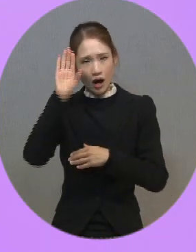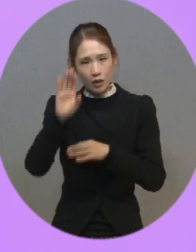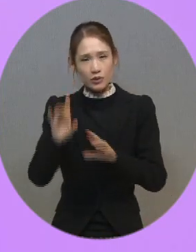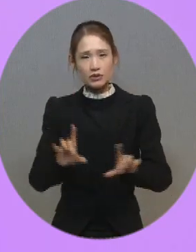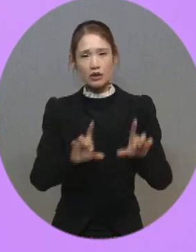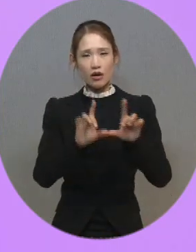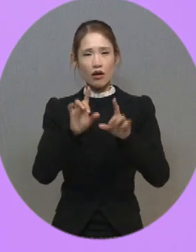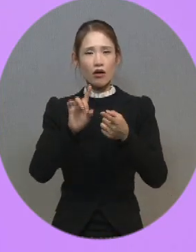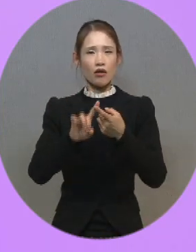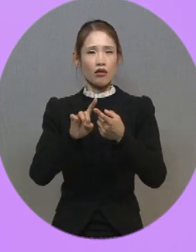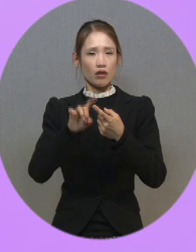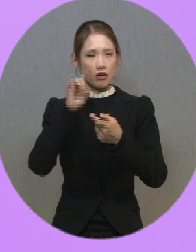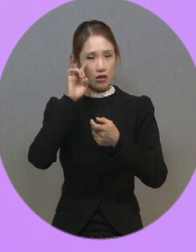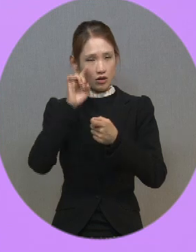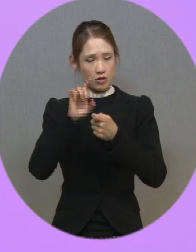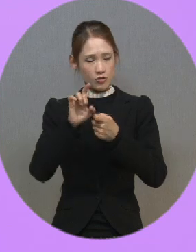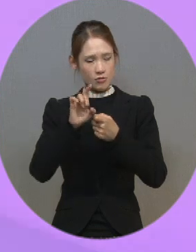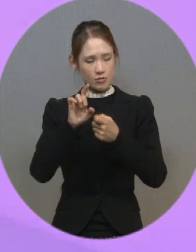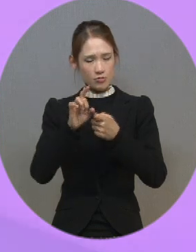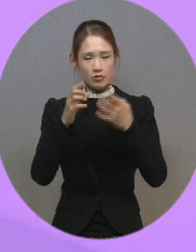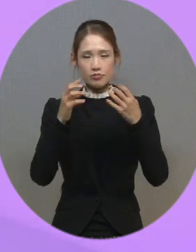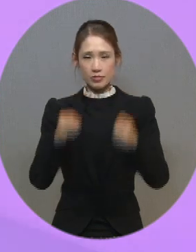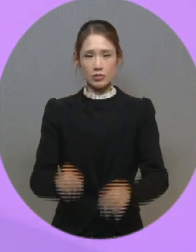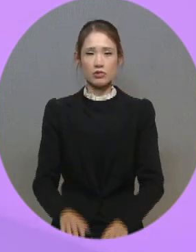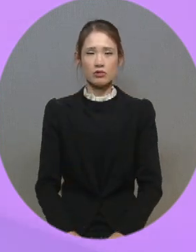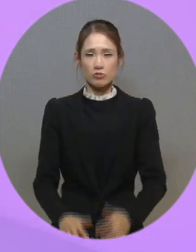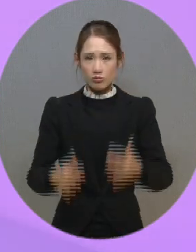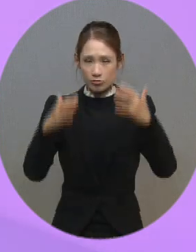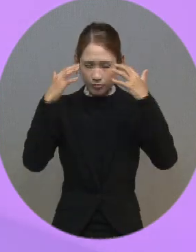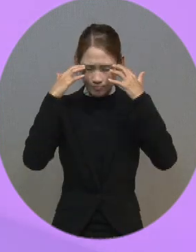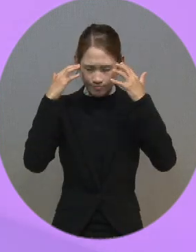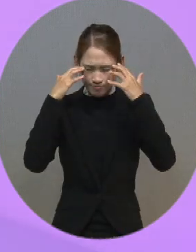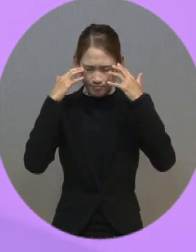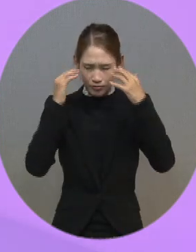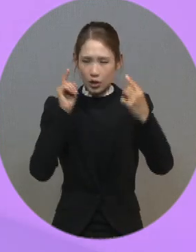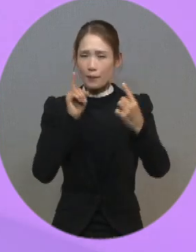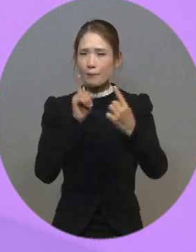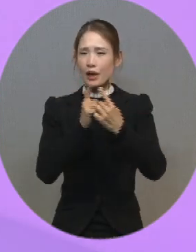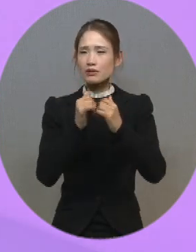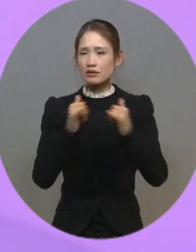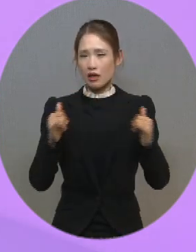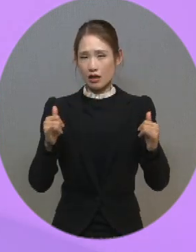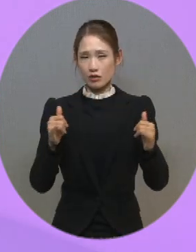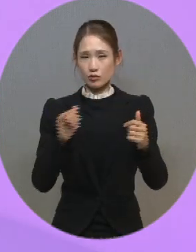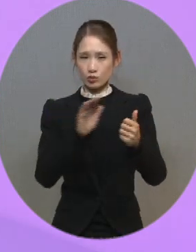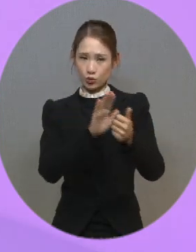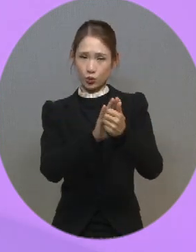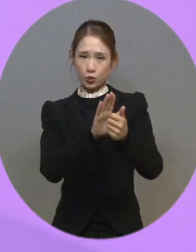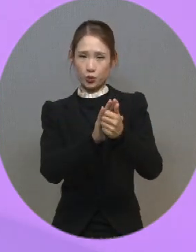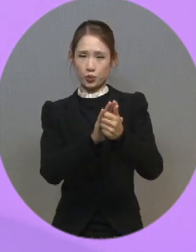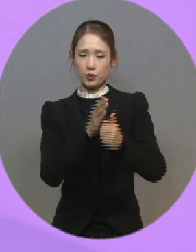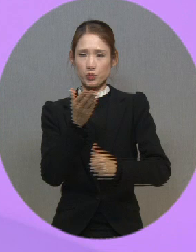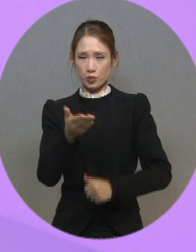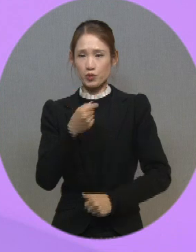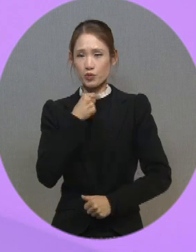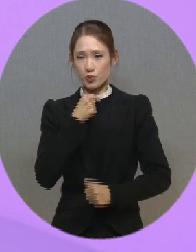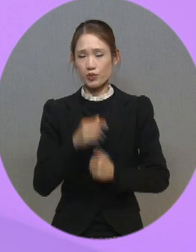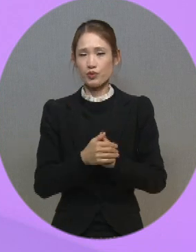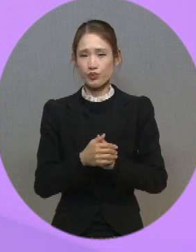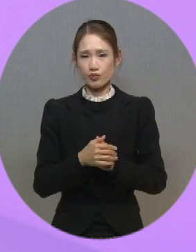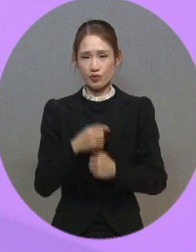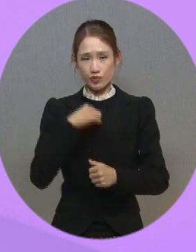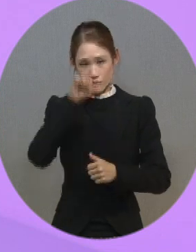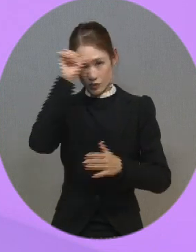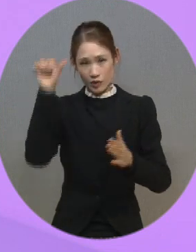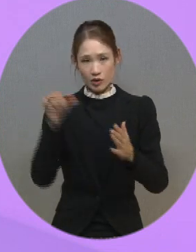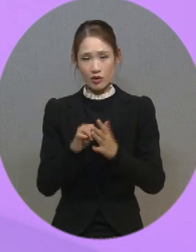것인가에 대한 되게 고민을 많이 했었고요. 이렇게 고통받는 사람들을 좀 돕는 일을 하고 싶다. 그렇게 제